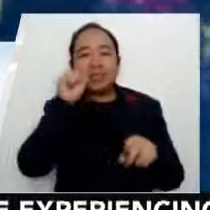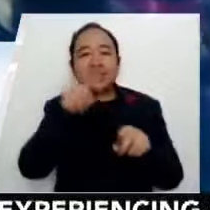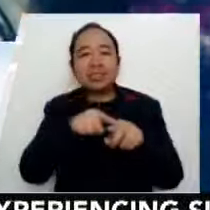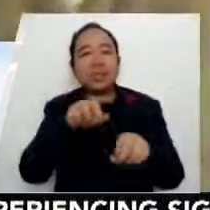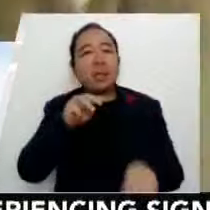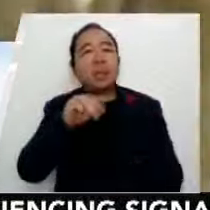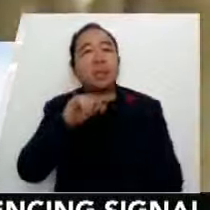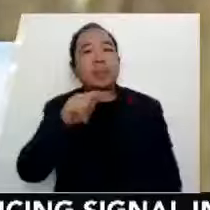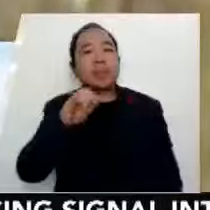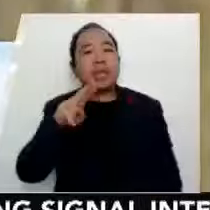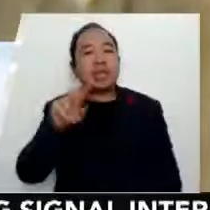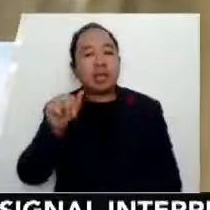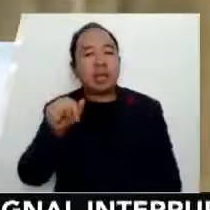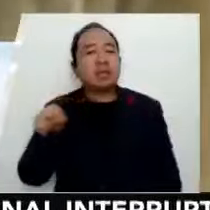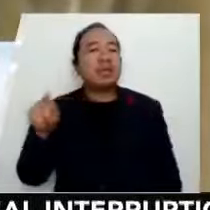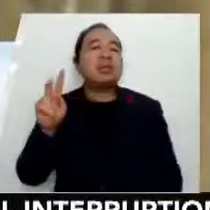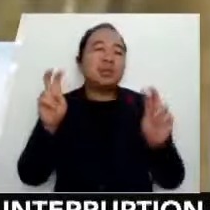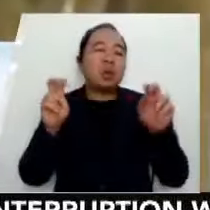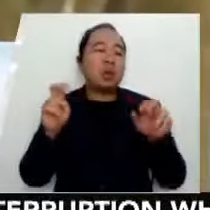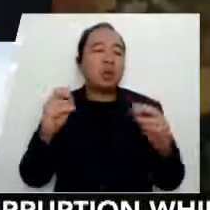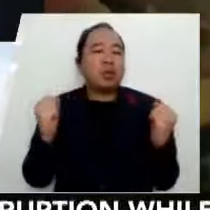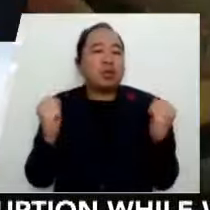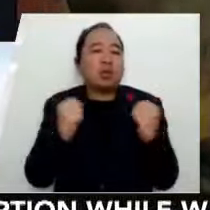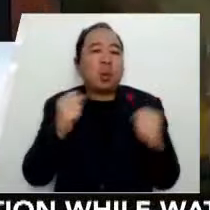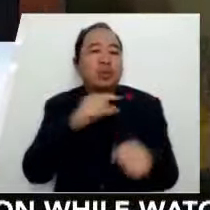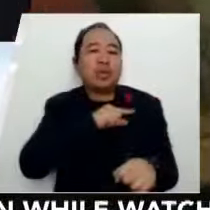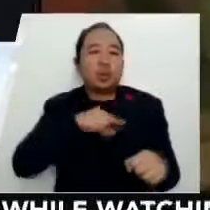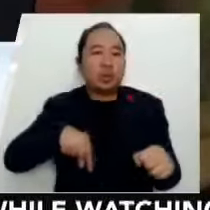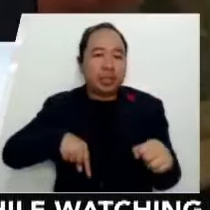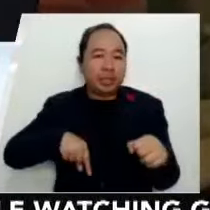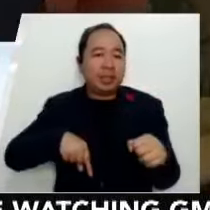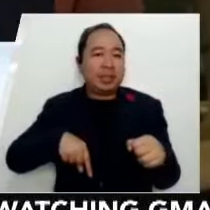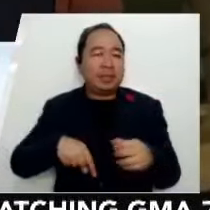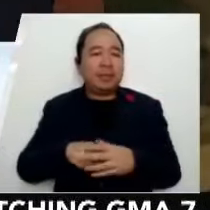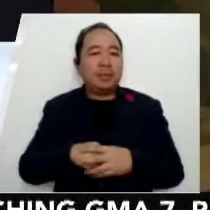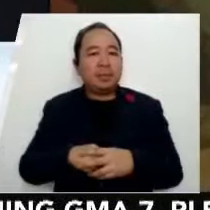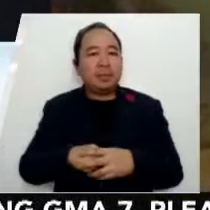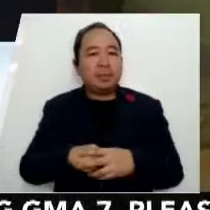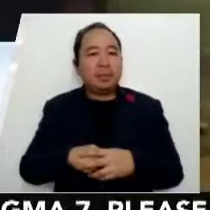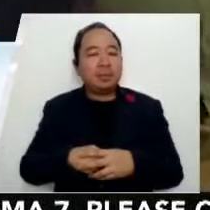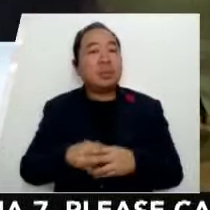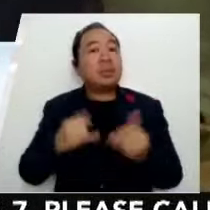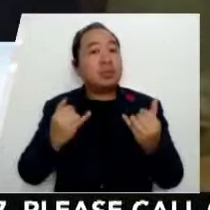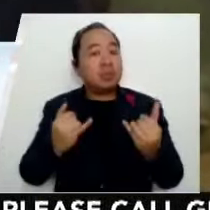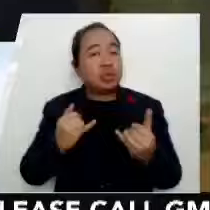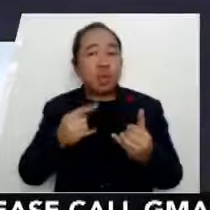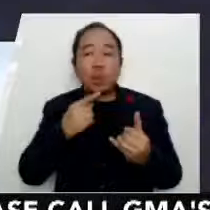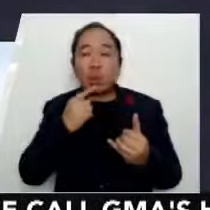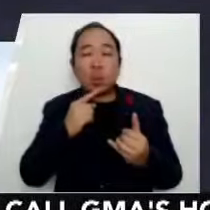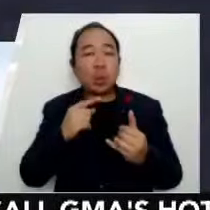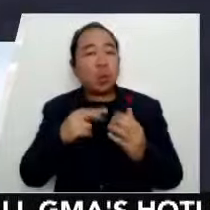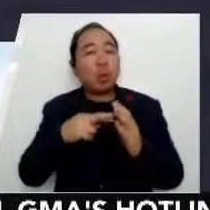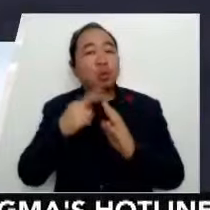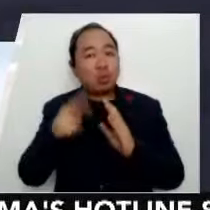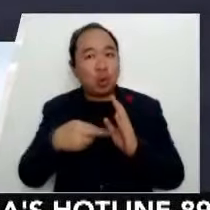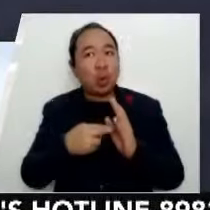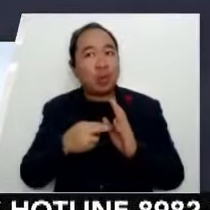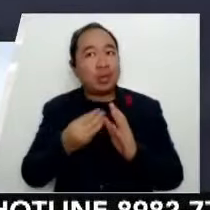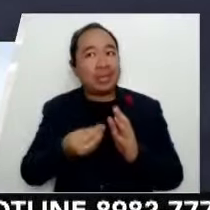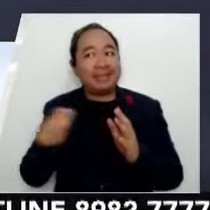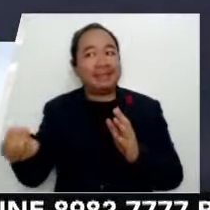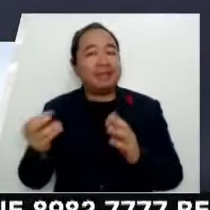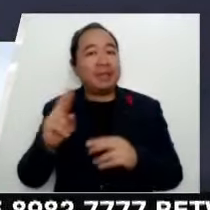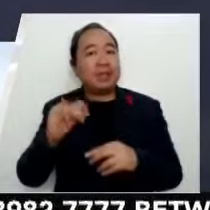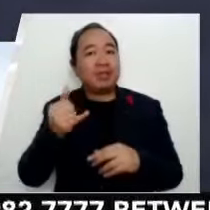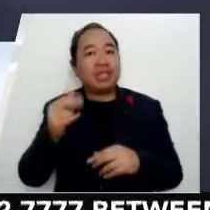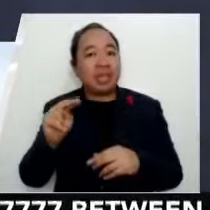ice queen mula sa mini kaya naman ang bibida ritong si Rian Ramos pinaghahandaan na raw